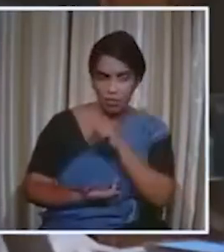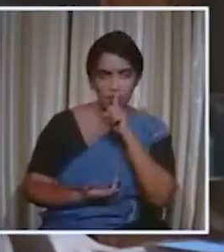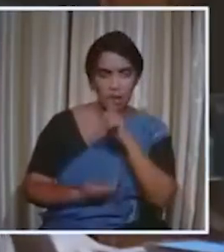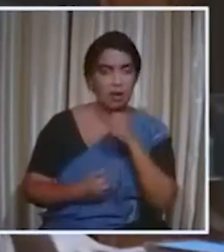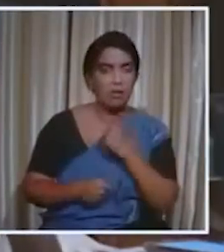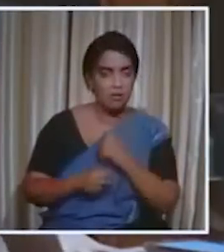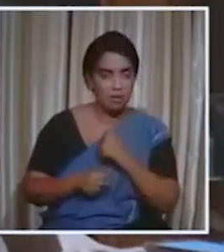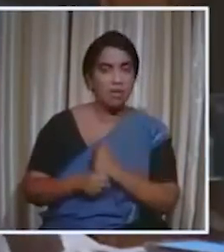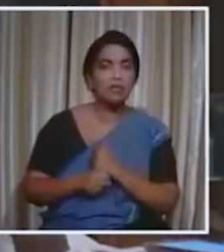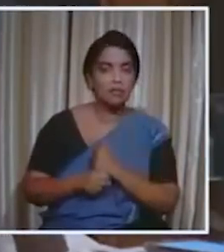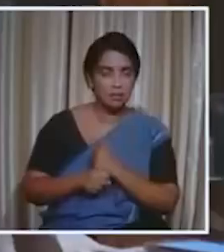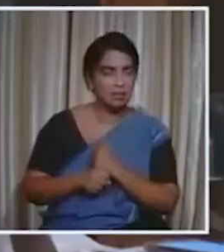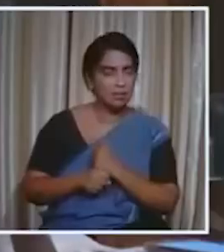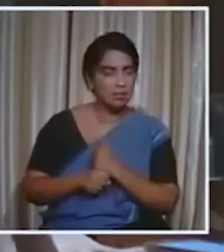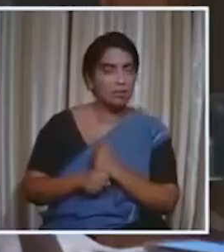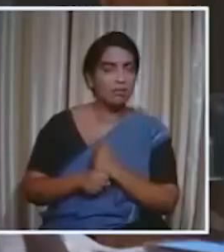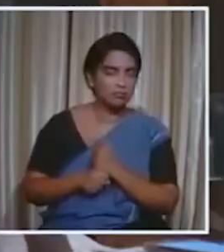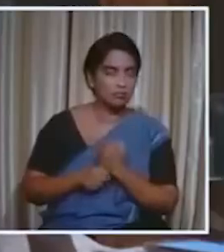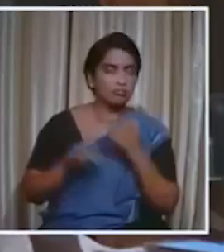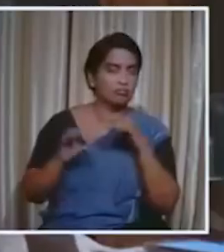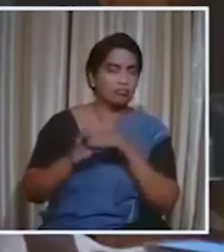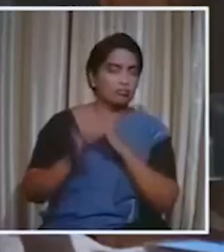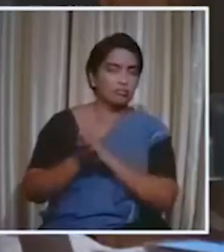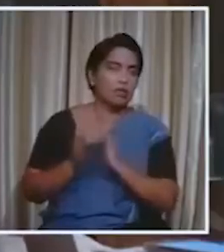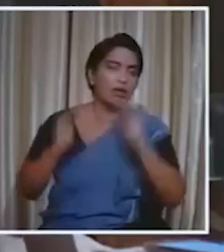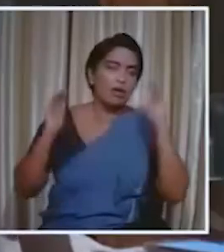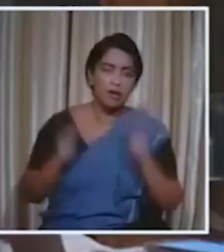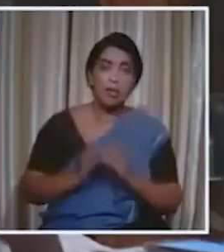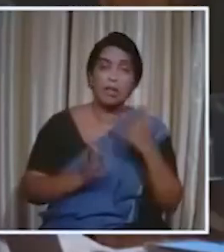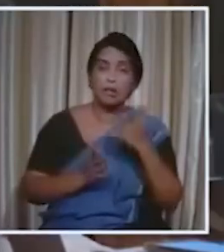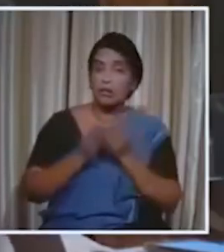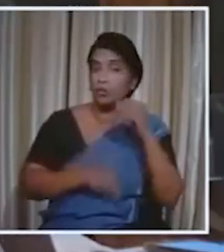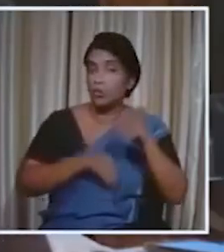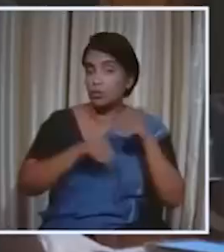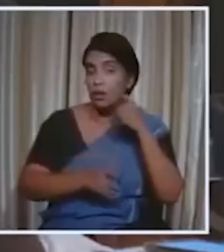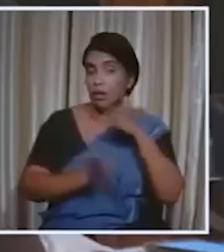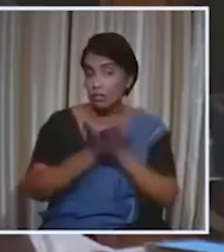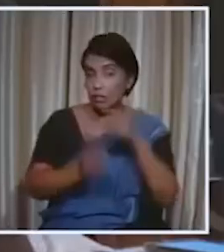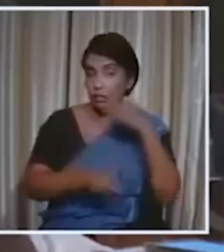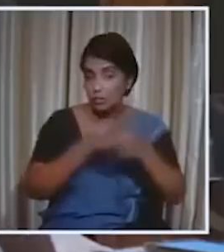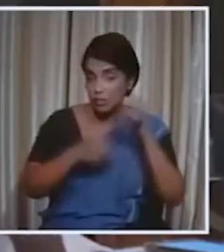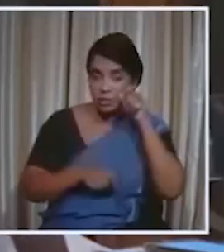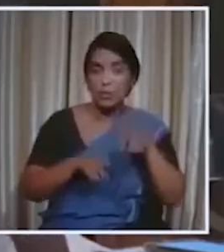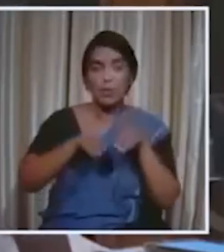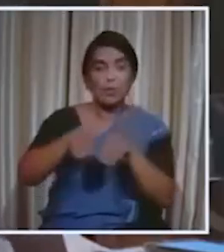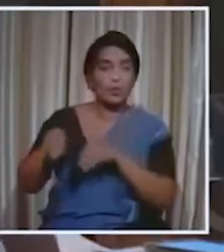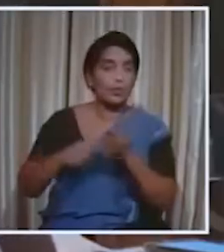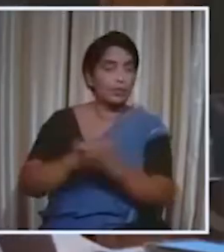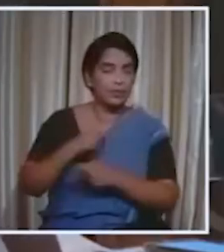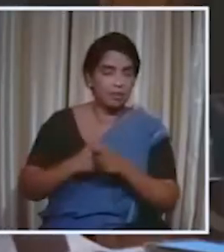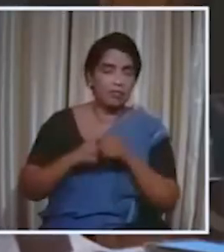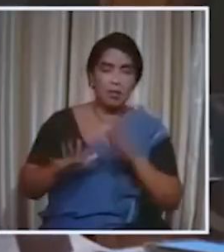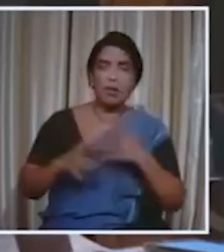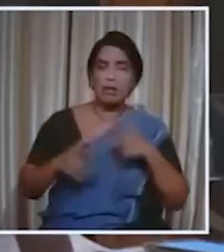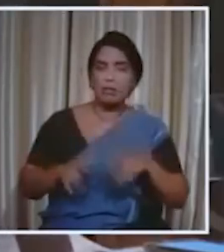மிகவும் குறைவானவர்கள் தான் இருக்கிறார்கள். மீன்பிடித்துறை, விவசாயத்தை நம்பி வாழும் மக்கள் தான் பெருமளவாக இருக்கிறார்கள். இன்று உரம் இல்லாமல் விவசாயிகள் தங்களுடைய விவசாயம்